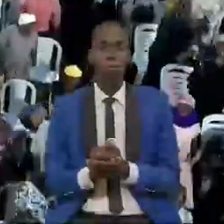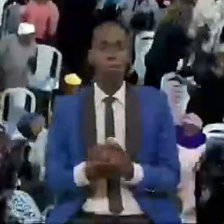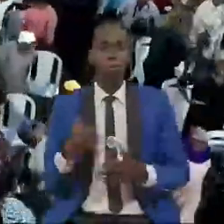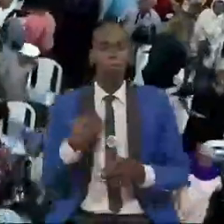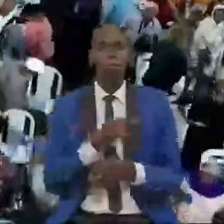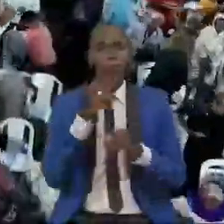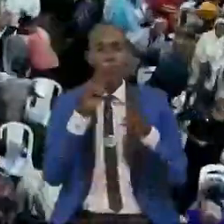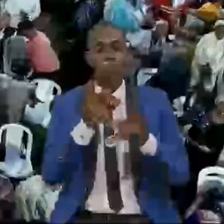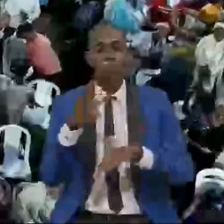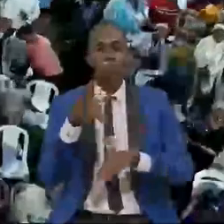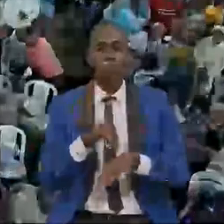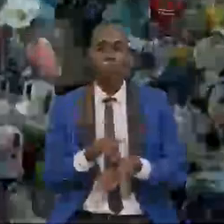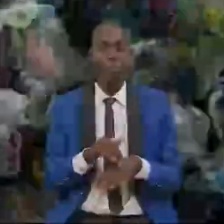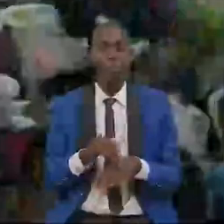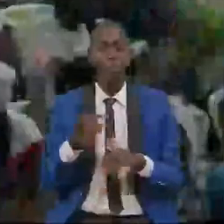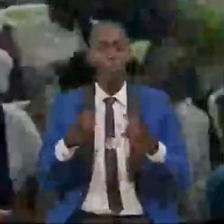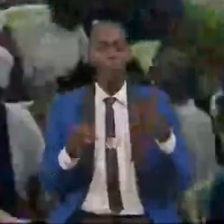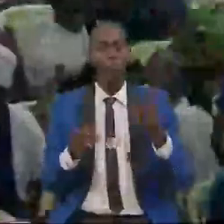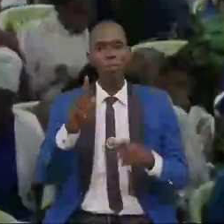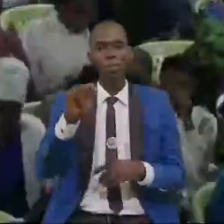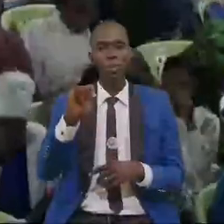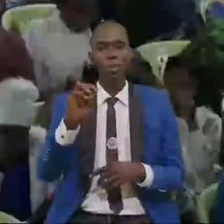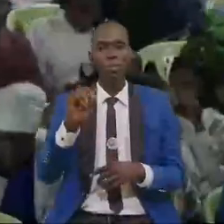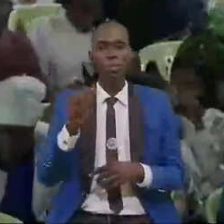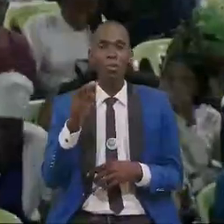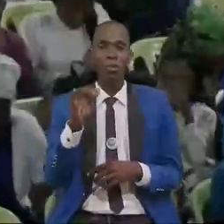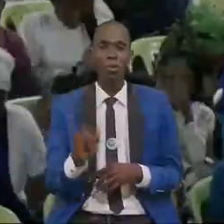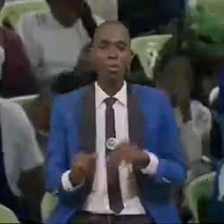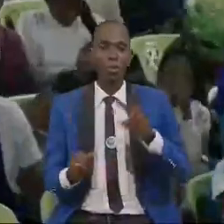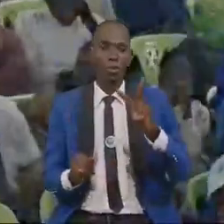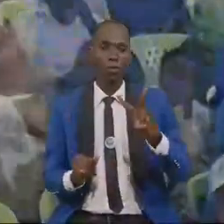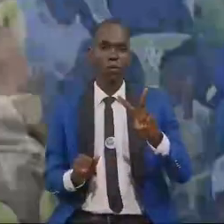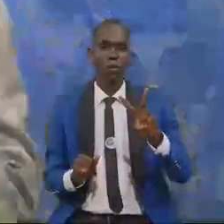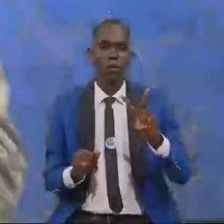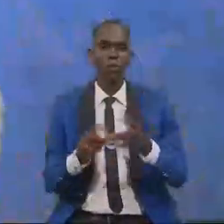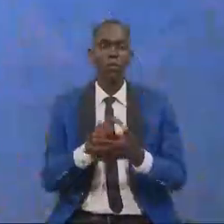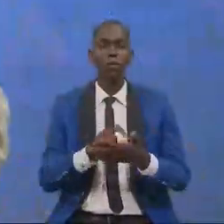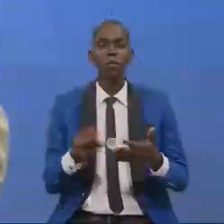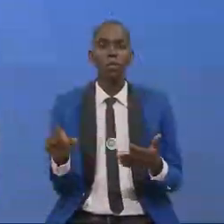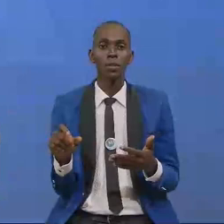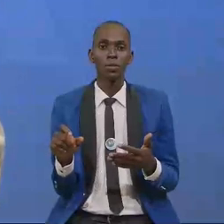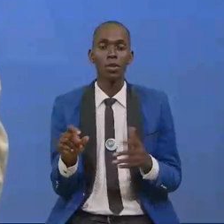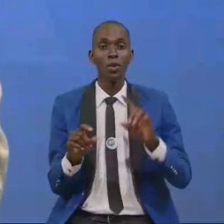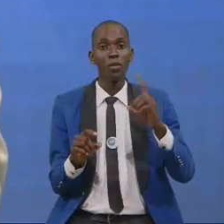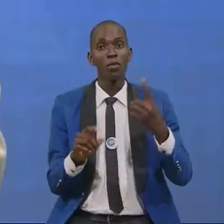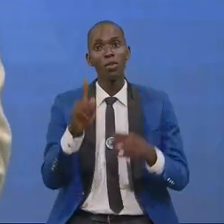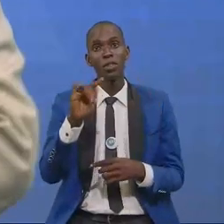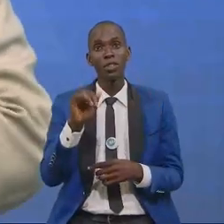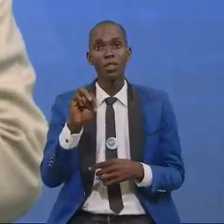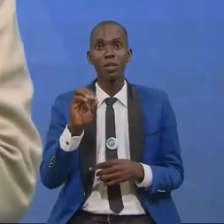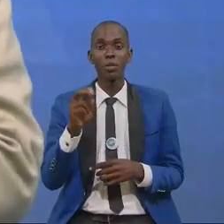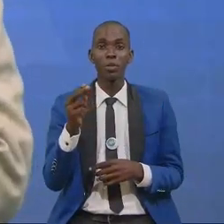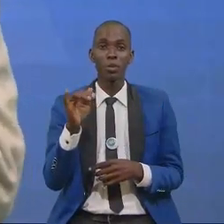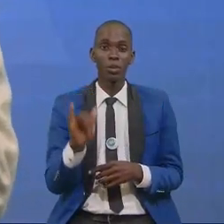en premier Timothée chapitre 2 il y a pas de verset 3 un Timothée chapitre 2